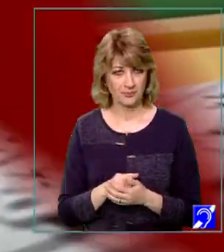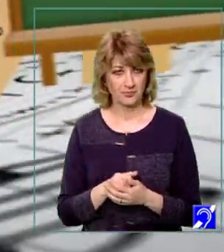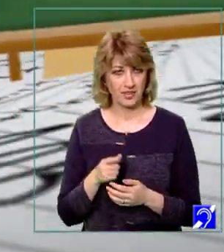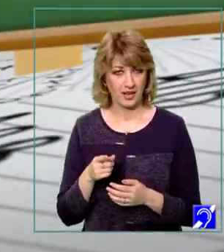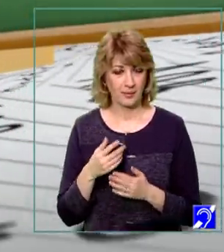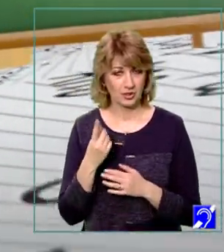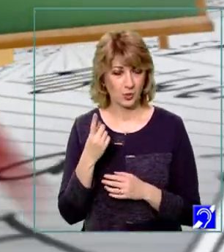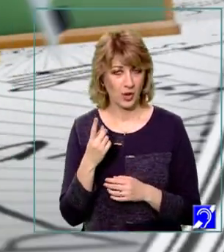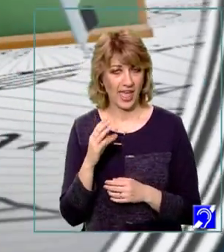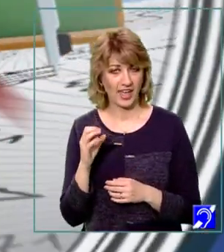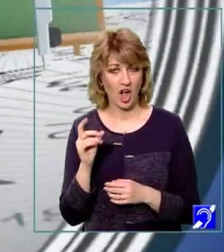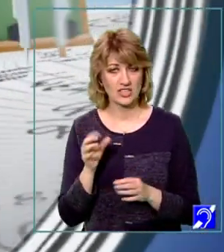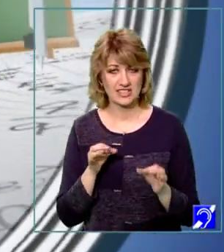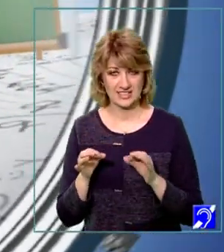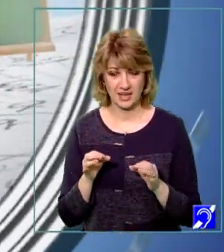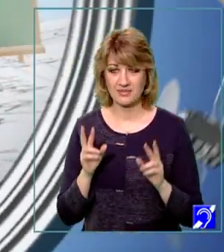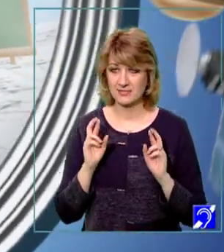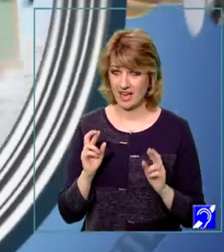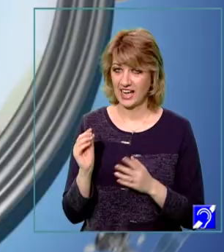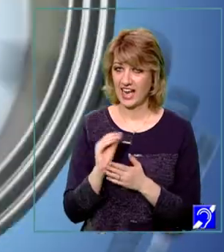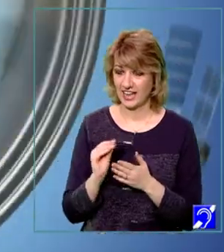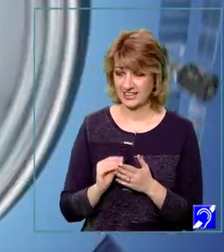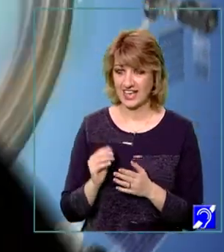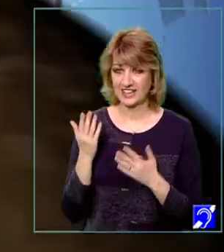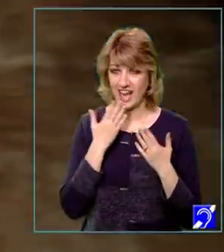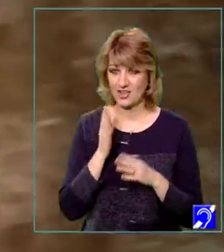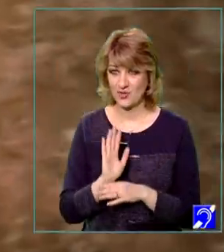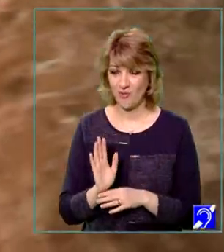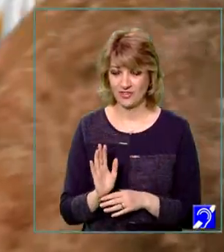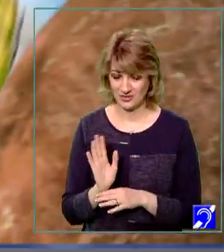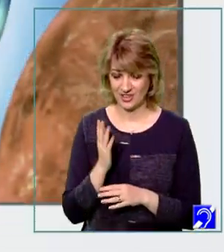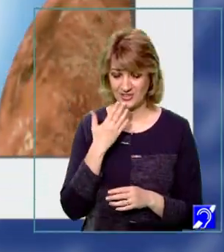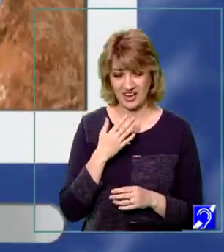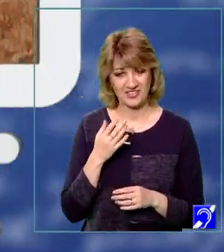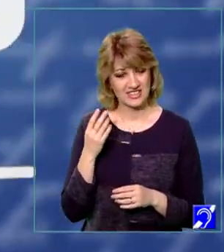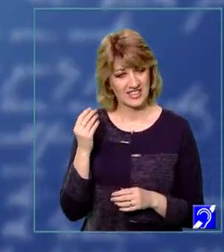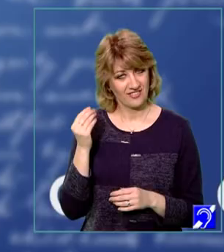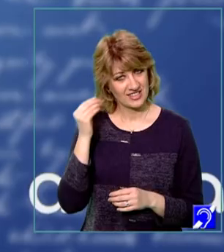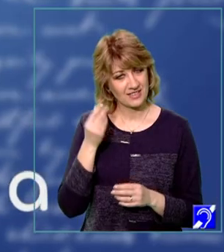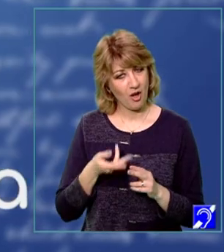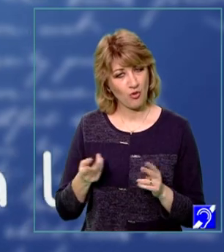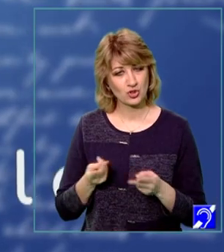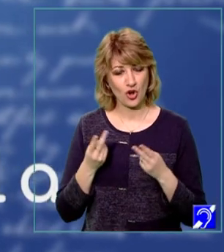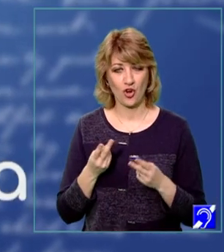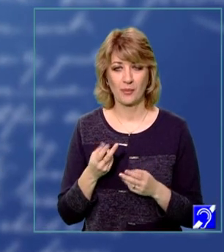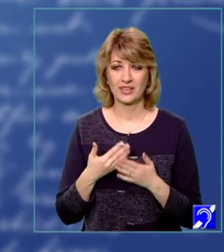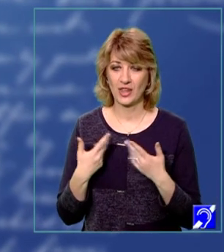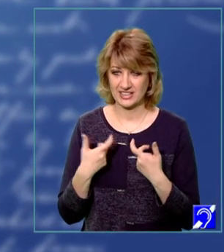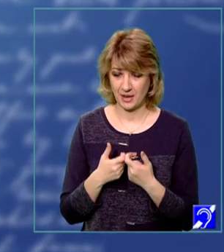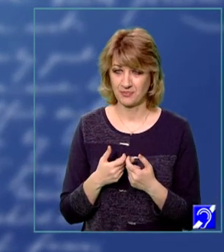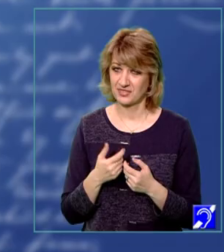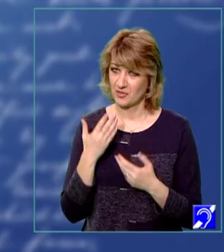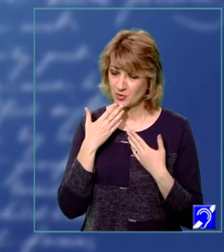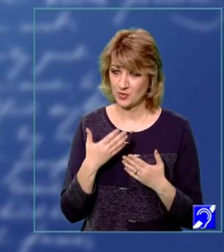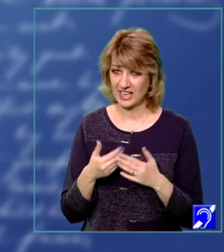ale unui ecosistem. Sper că lecțiile de teleșcoală vă ajută să înțelegeți mai ușor materia pentru examen. Vă mulțumim pentru că ne-ați urmărit